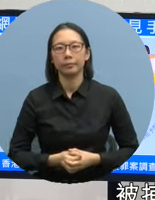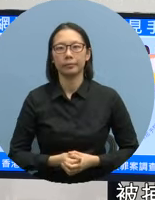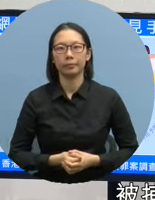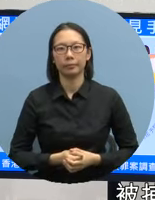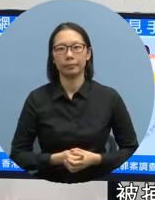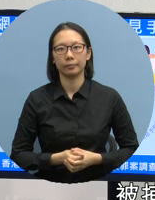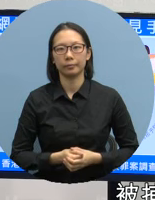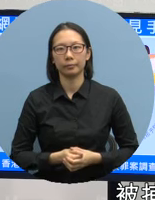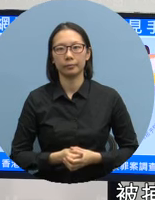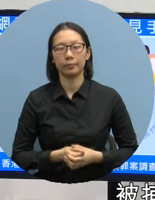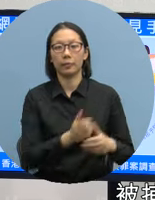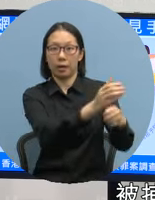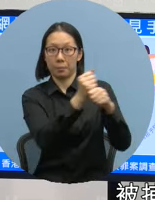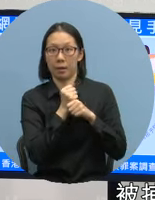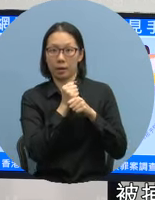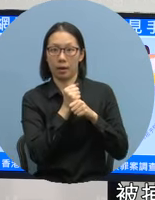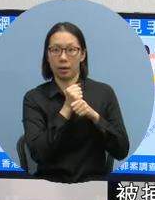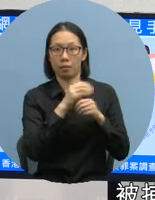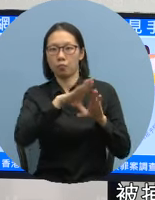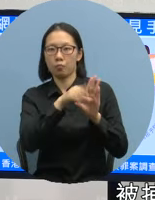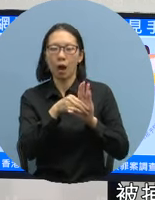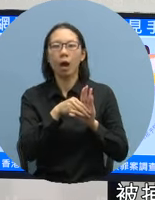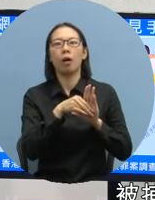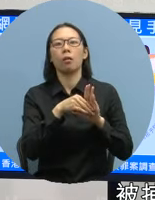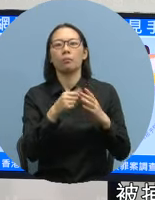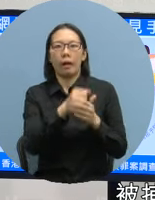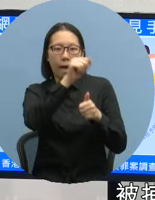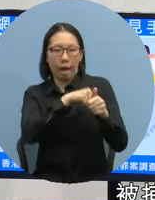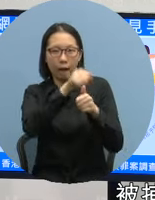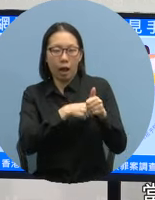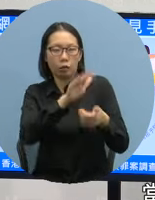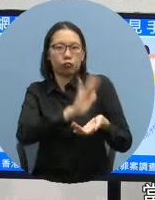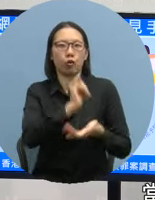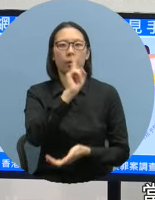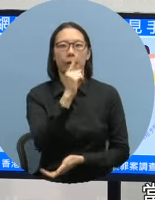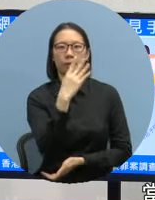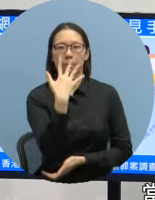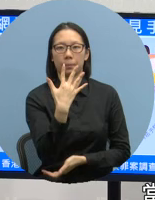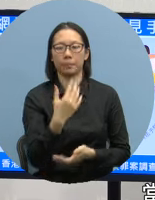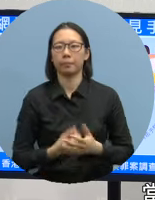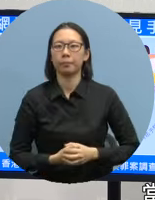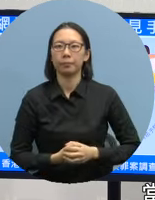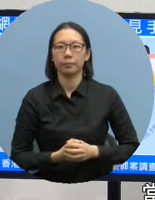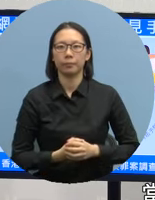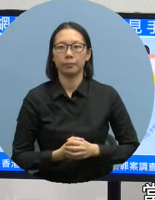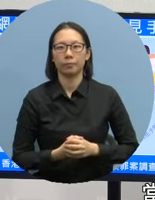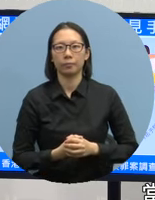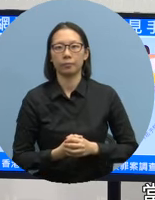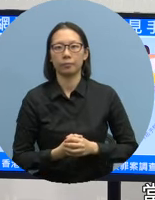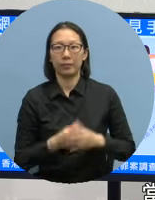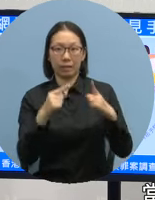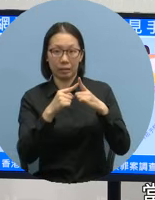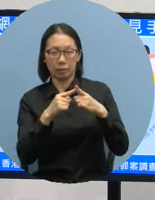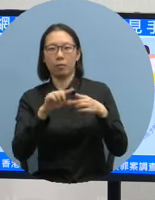被捕人士一共涉及145宗詐騙的案件，當中牽涉超過400個受害